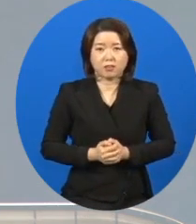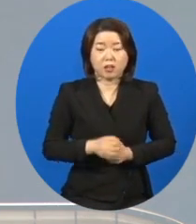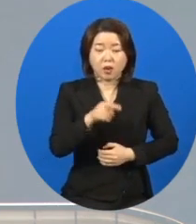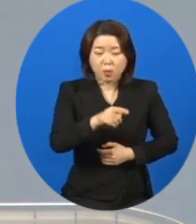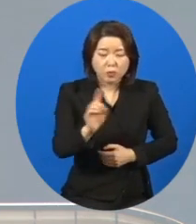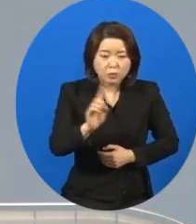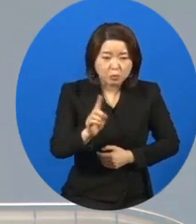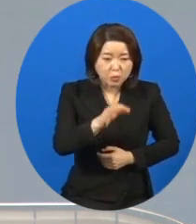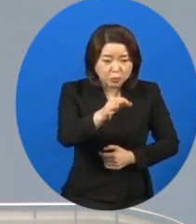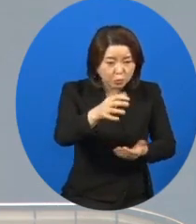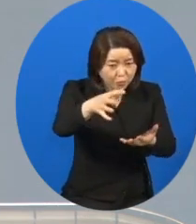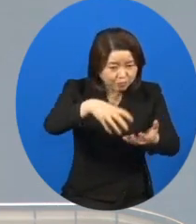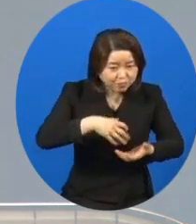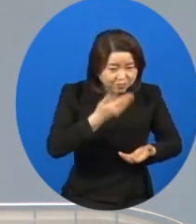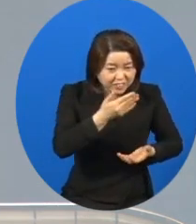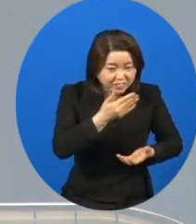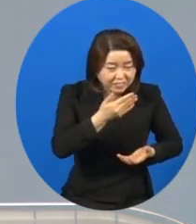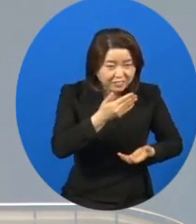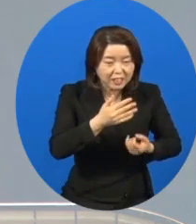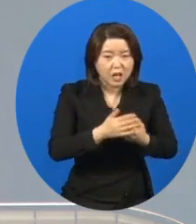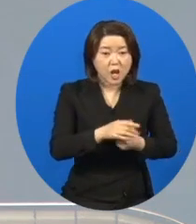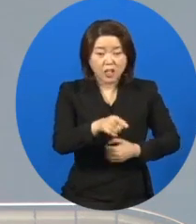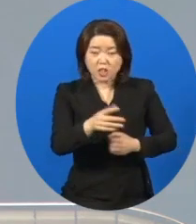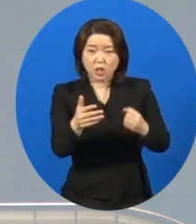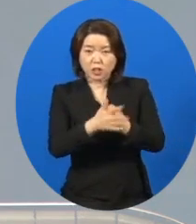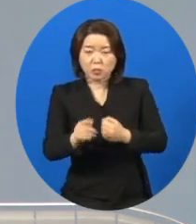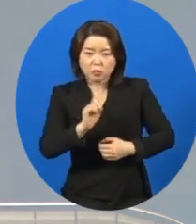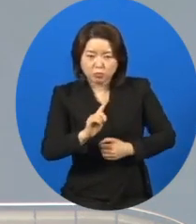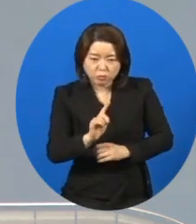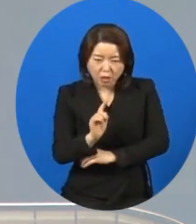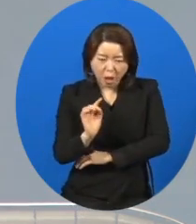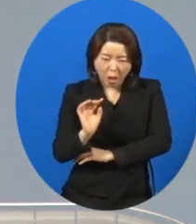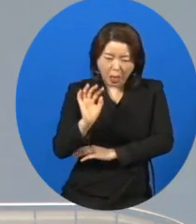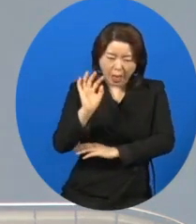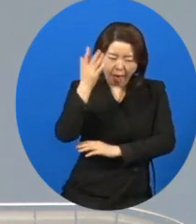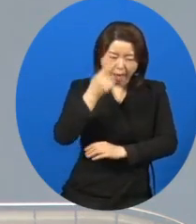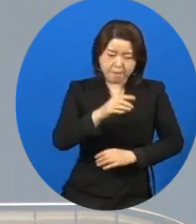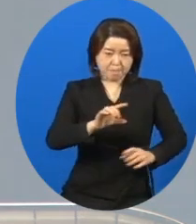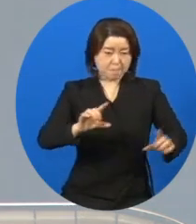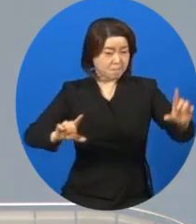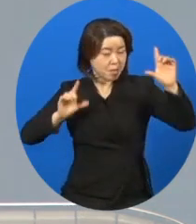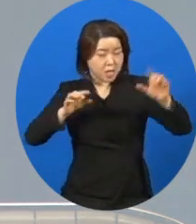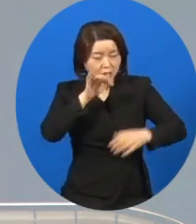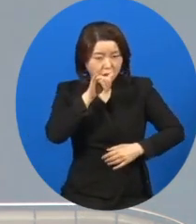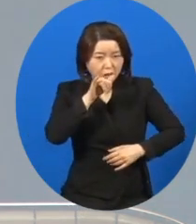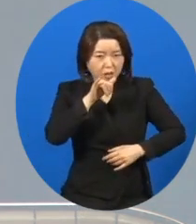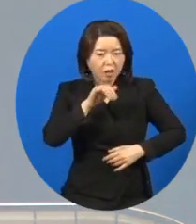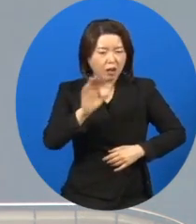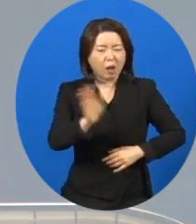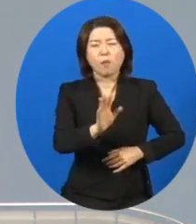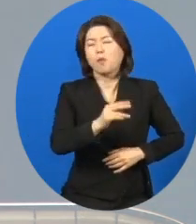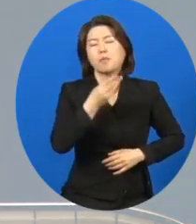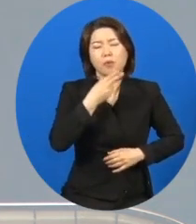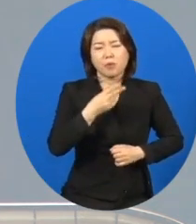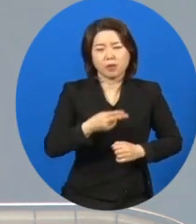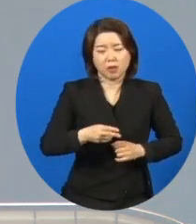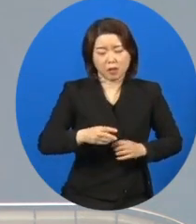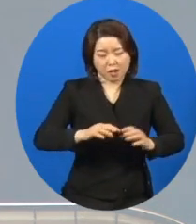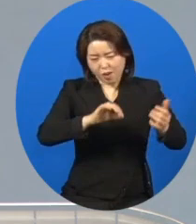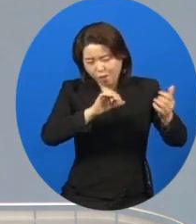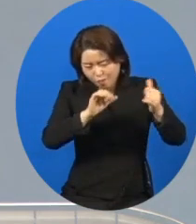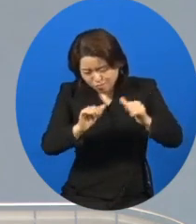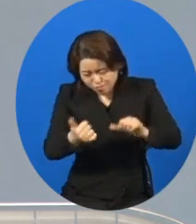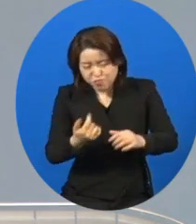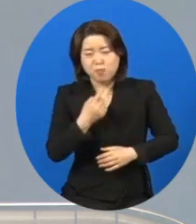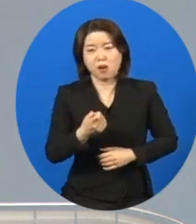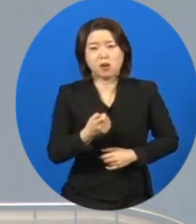거기서 무슨 돈이 벌립니까? 그것 때문에 무슨 명예가 있습니까? 세상 없는 고생만 하고 고린도 교회의